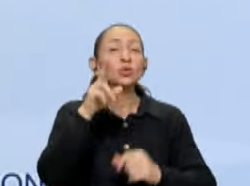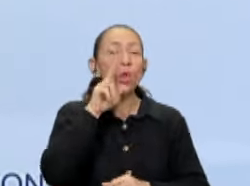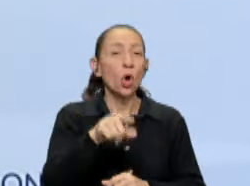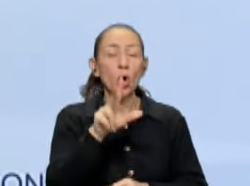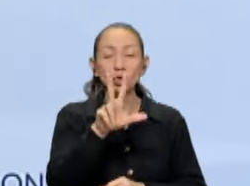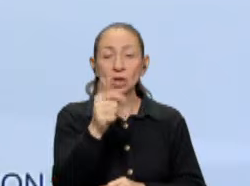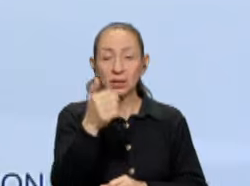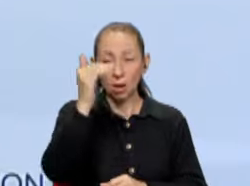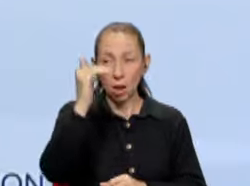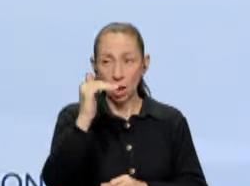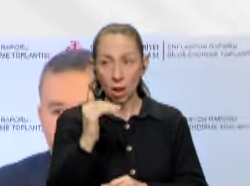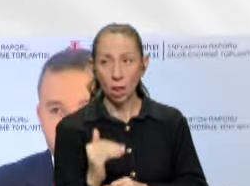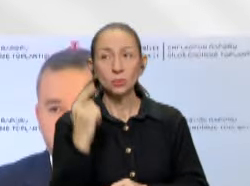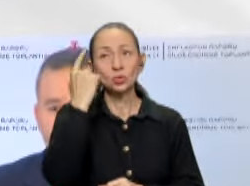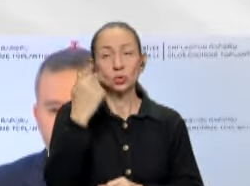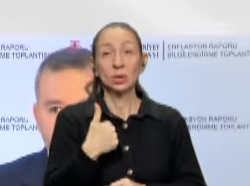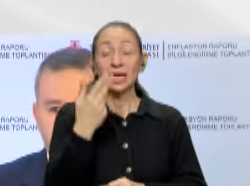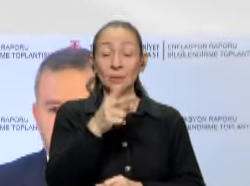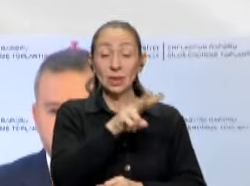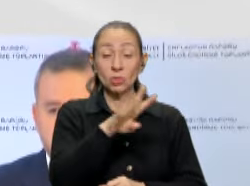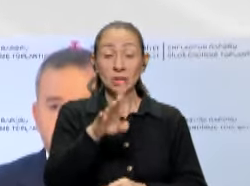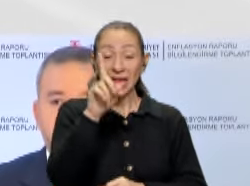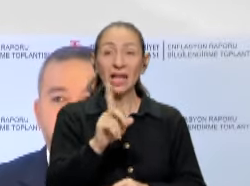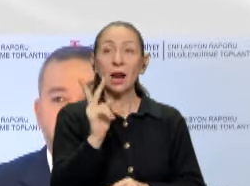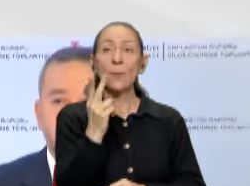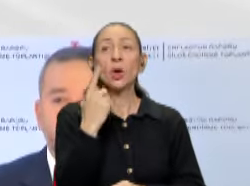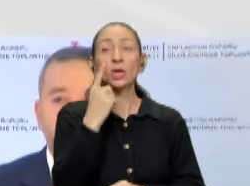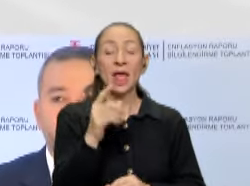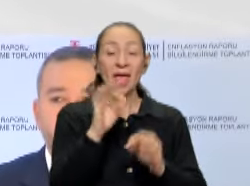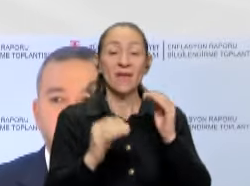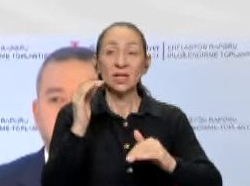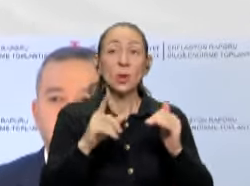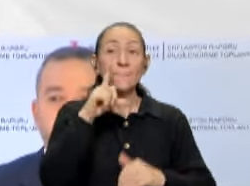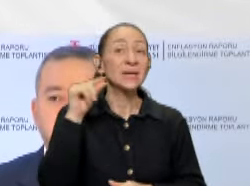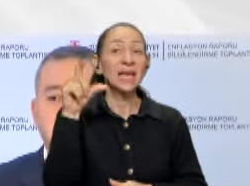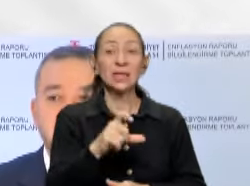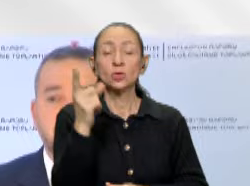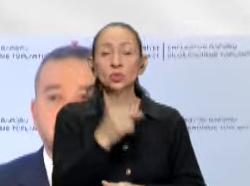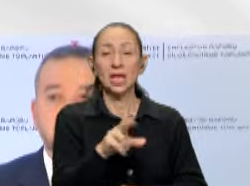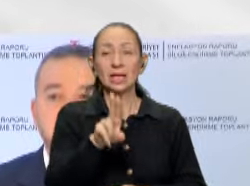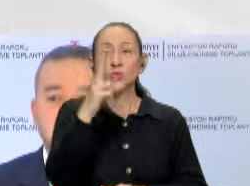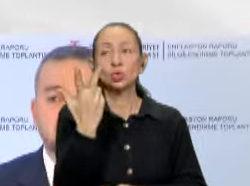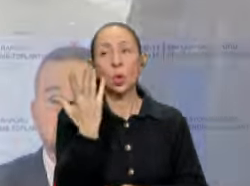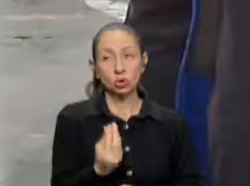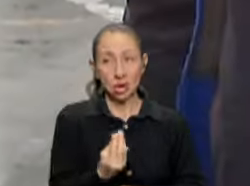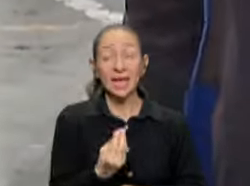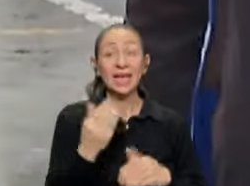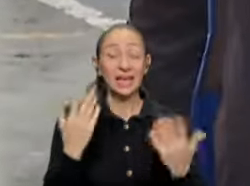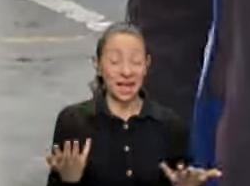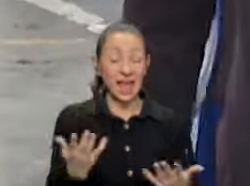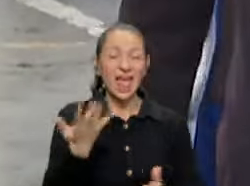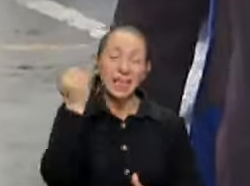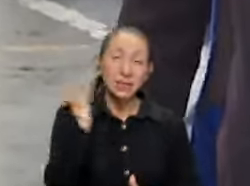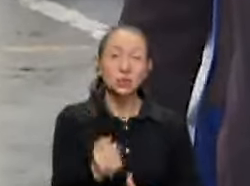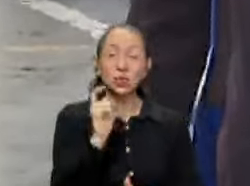36'ya ineceğini öngörüyoruz 2024 yılı ilk raporuna göre enflasyon Mayıs ayında % 73 olacak Yani